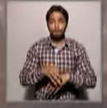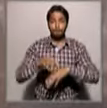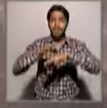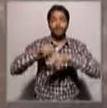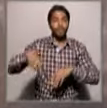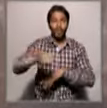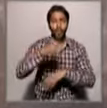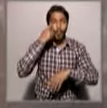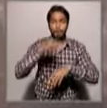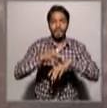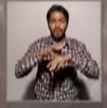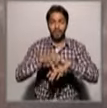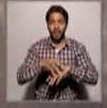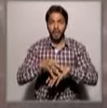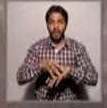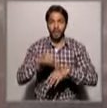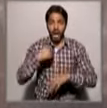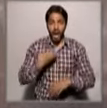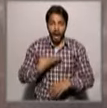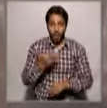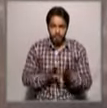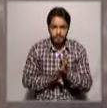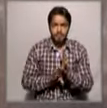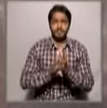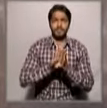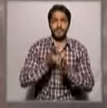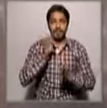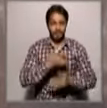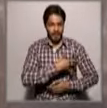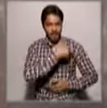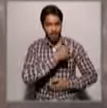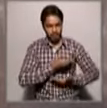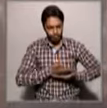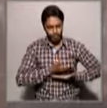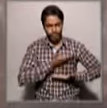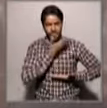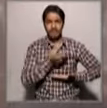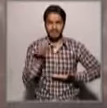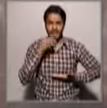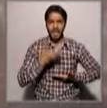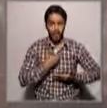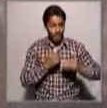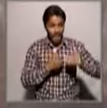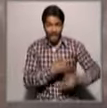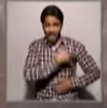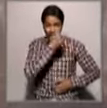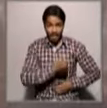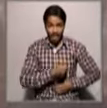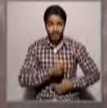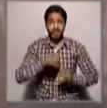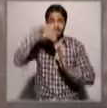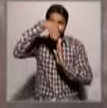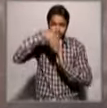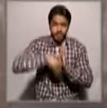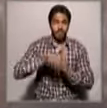مرتبة الصالحين أو على مرتبة المتعبدين. لو يعني قد يكون الأخ الفاضل يعني غاية ما كان فيه مثلا من التعبد زينا